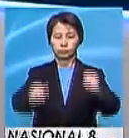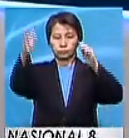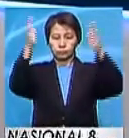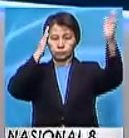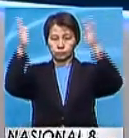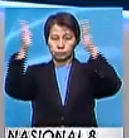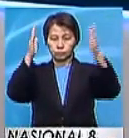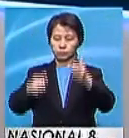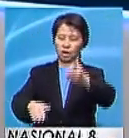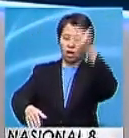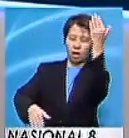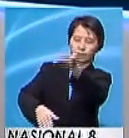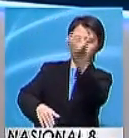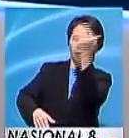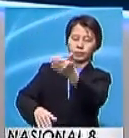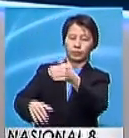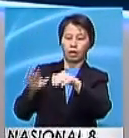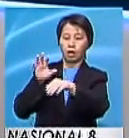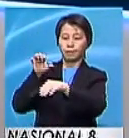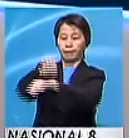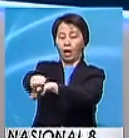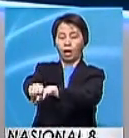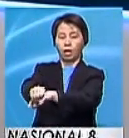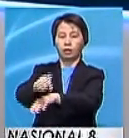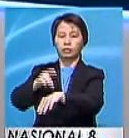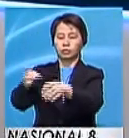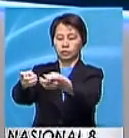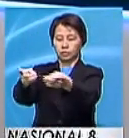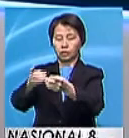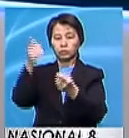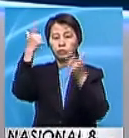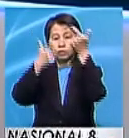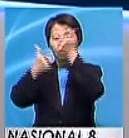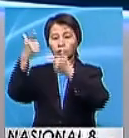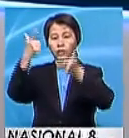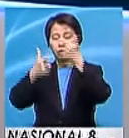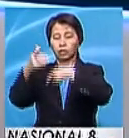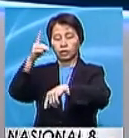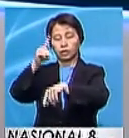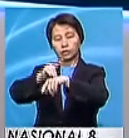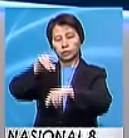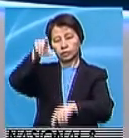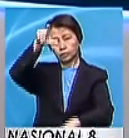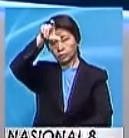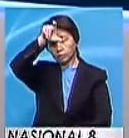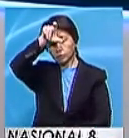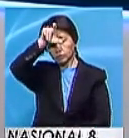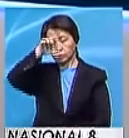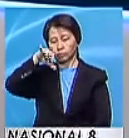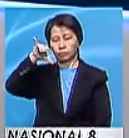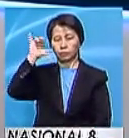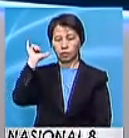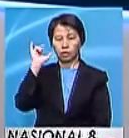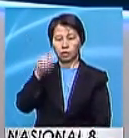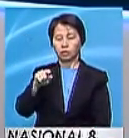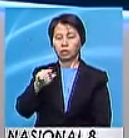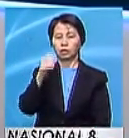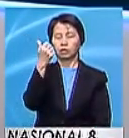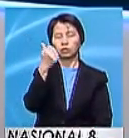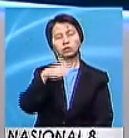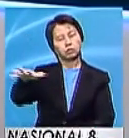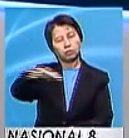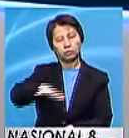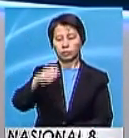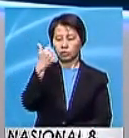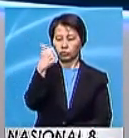Malaysia mengutuk sekeras-kerasnya serangan pengganas di daerah pelancongan popular Sultan Ahmed di Istanbul, Turki semalam yang meragut